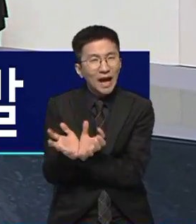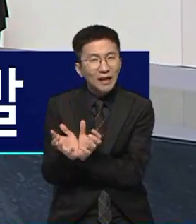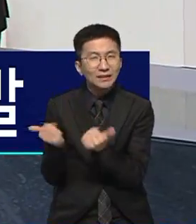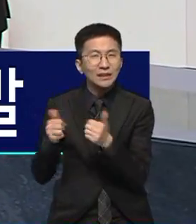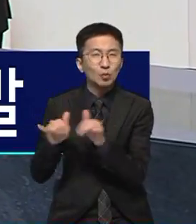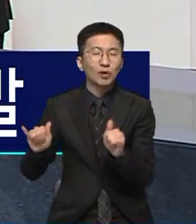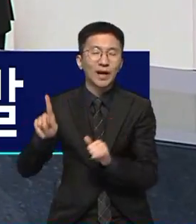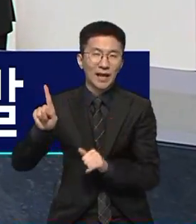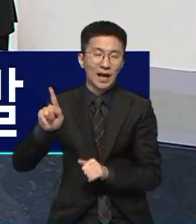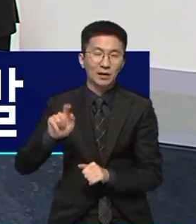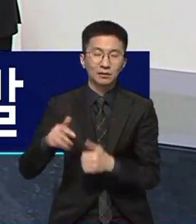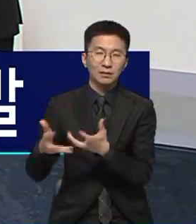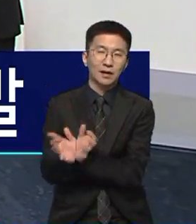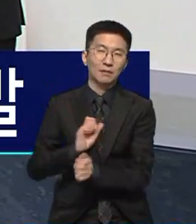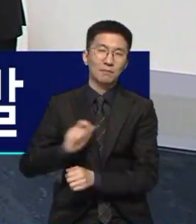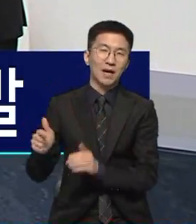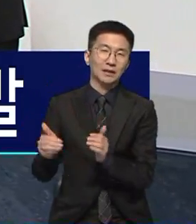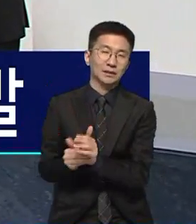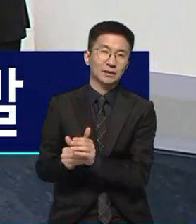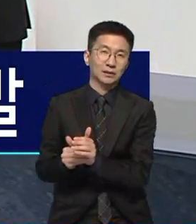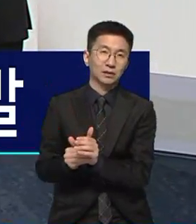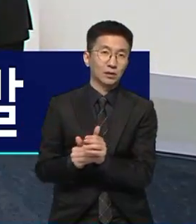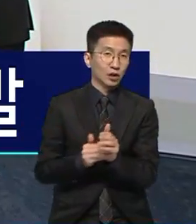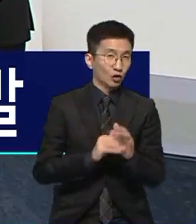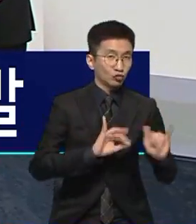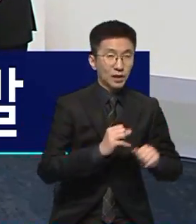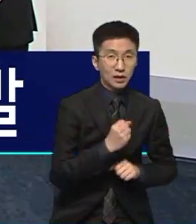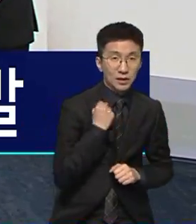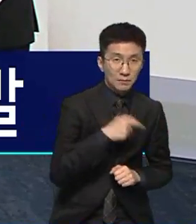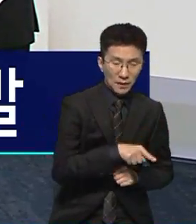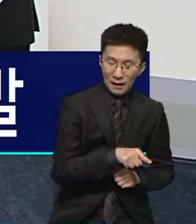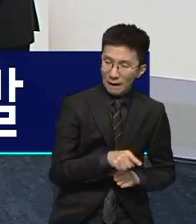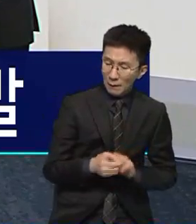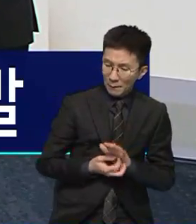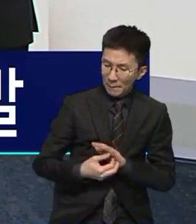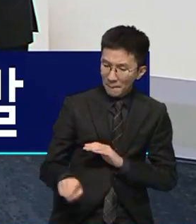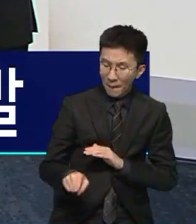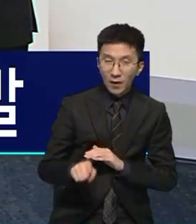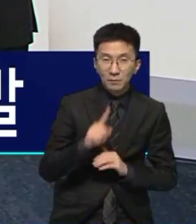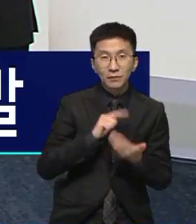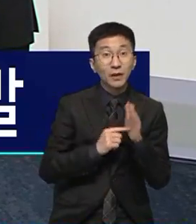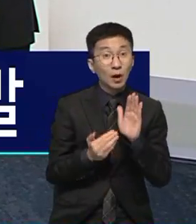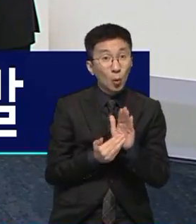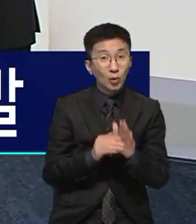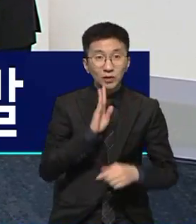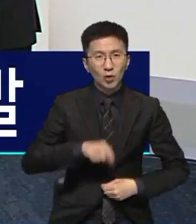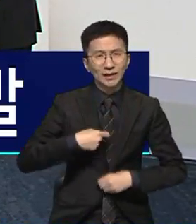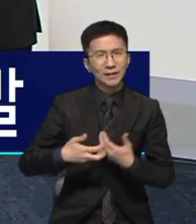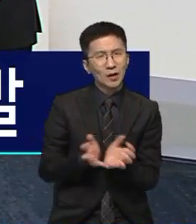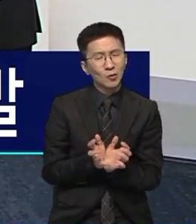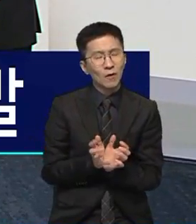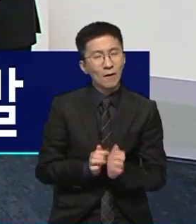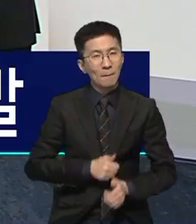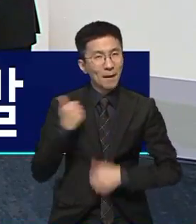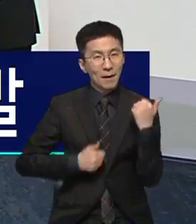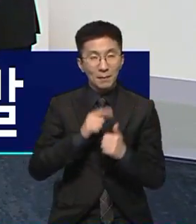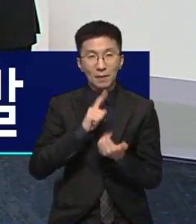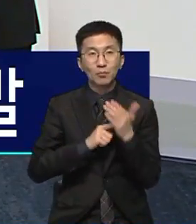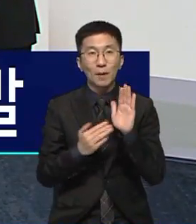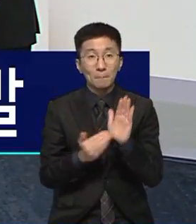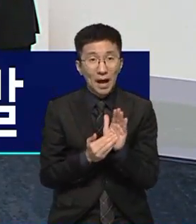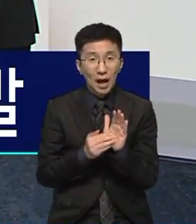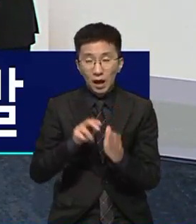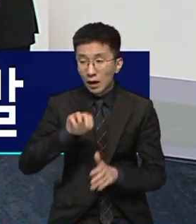없는 꼼수라고 주장했고 정의당 역시 강하게 반발했습니다. 오늘 뉴스는 민형배 의원이 갑자기 탈당한